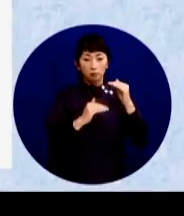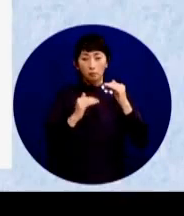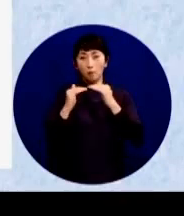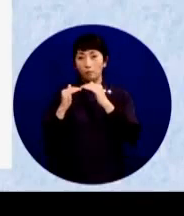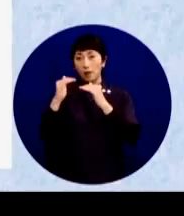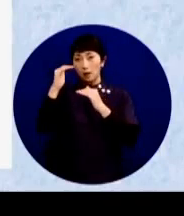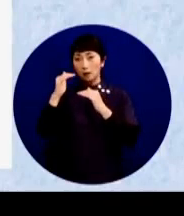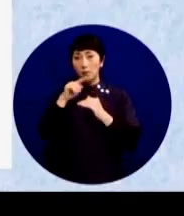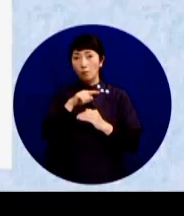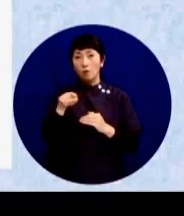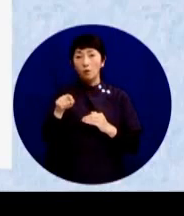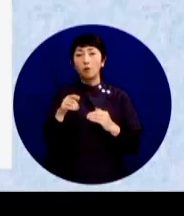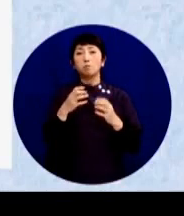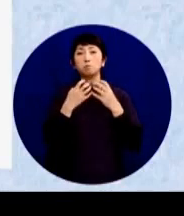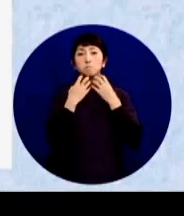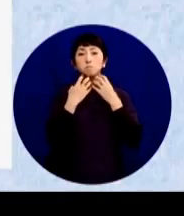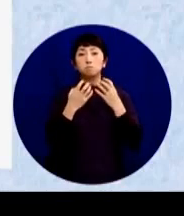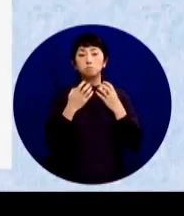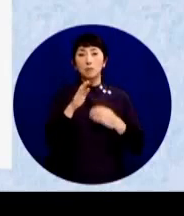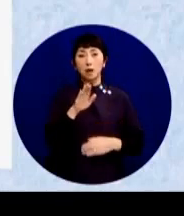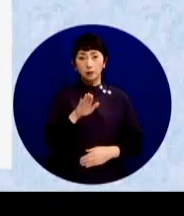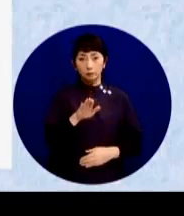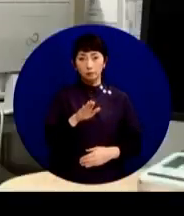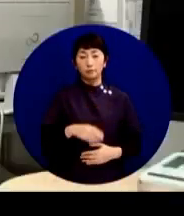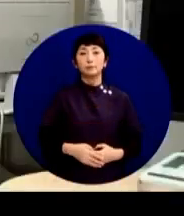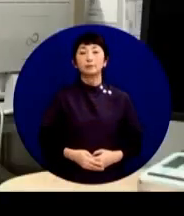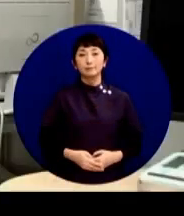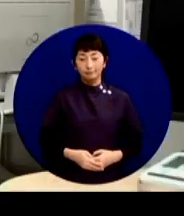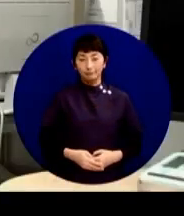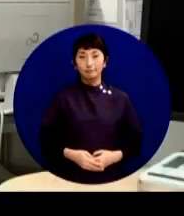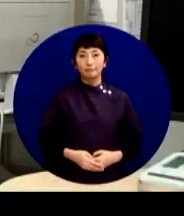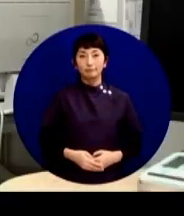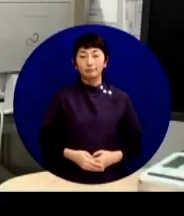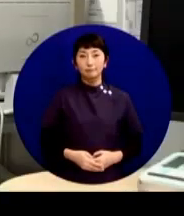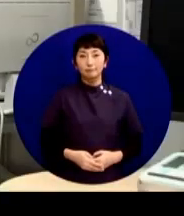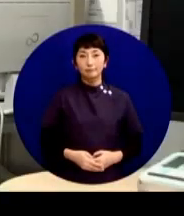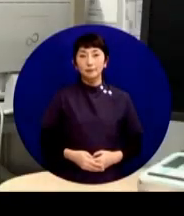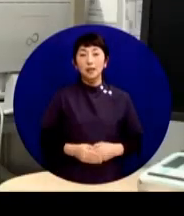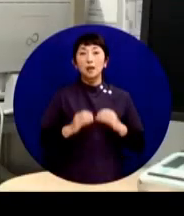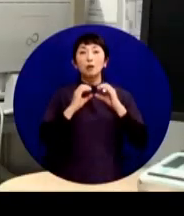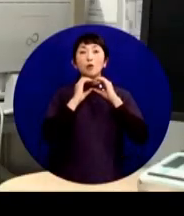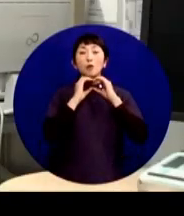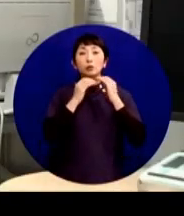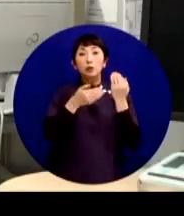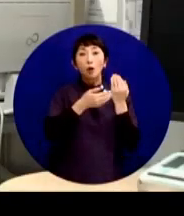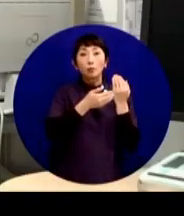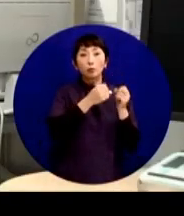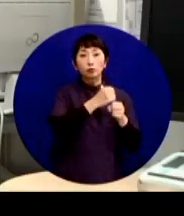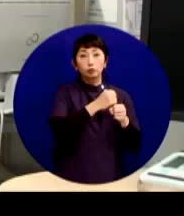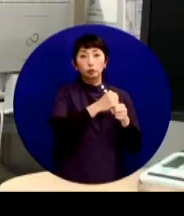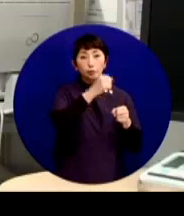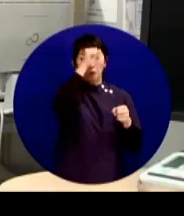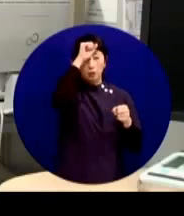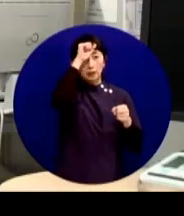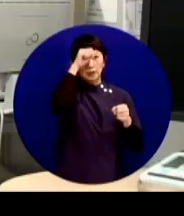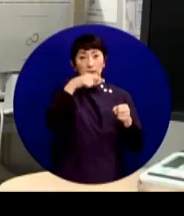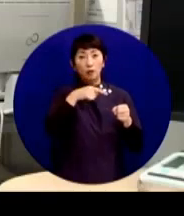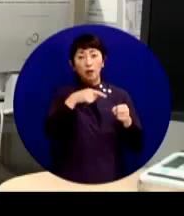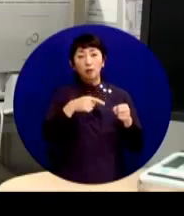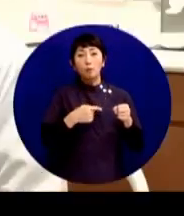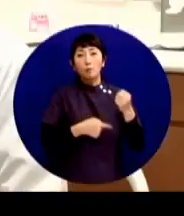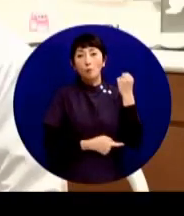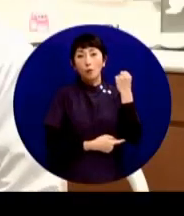進症も共通の所見です。 この甲状腺ホルモンの異常はなぜ起こるんでしょう